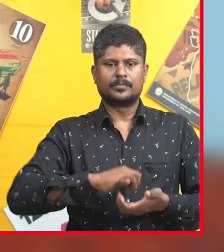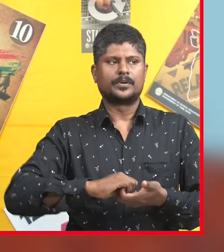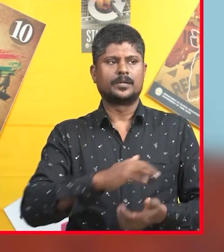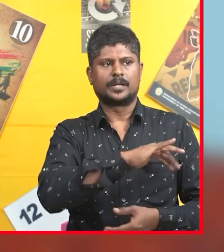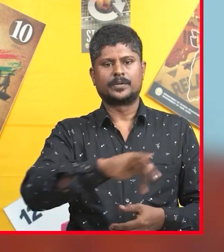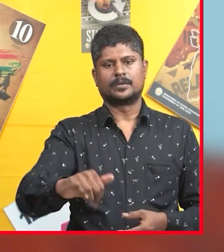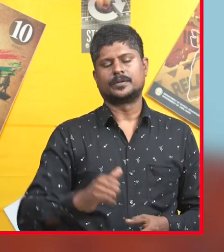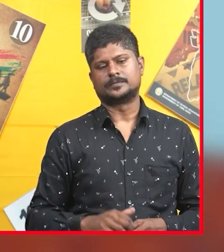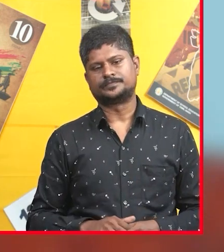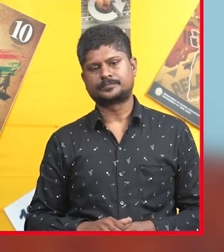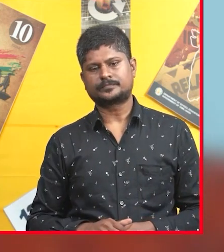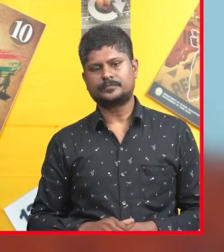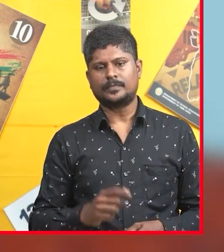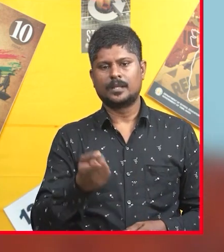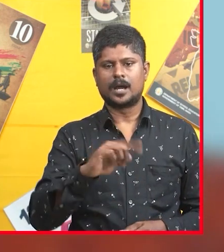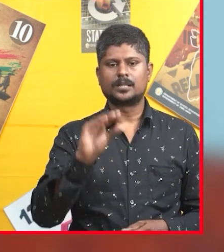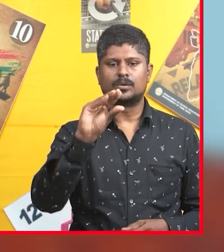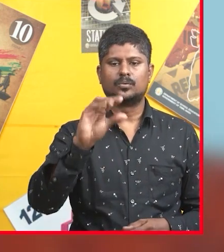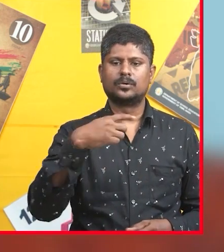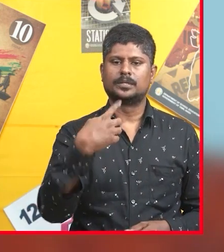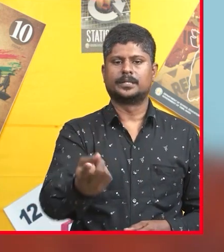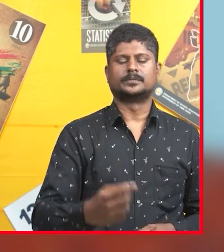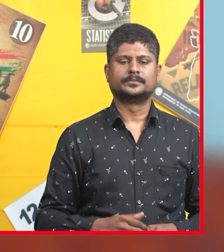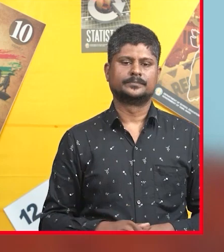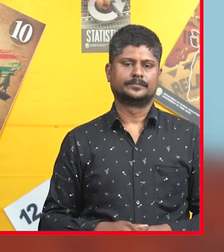சொல்றாங்க. சரிங்களா? அடுத்த ஒரு நூல் கொடுத்துருக்காங்க பாருங்க,